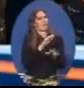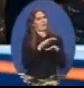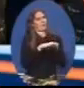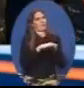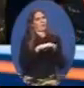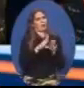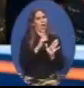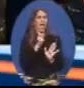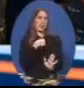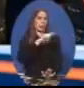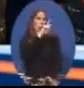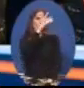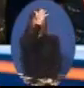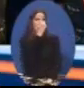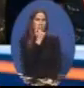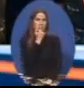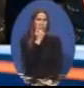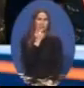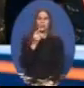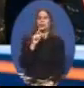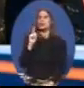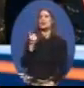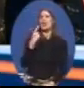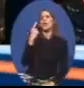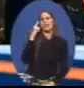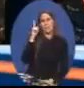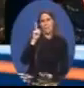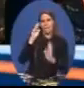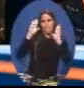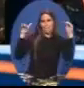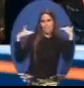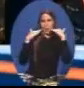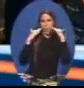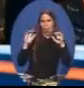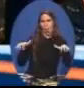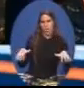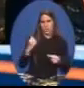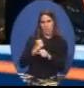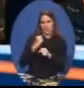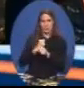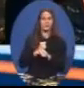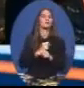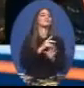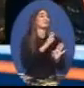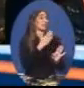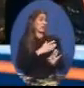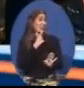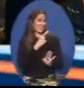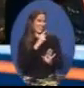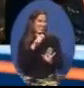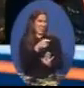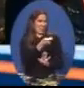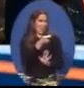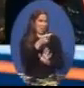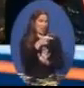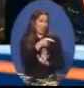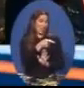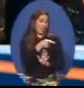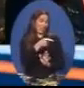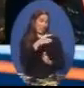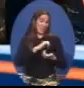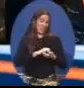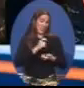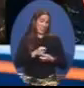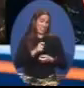את זה בהיסטוריה, זה היה פרעו, וכולם יודעים נגד מי. אראל, אני רוצה להגיד לך שדווקא האמירה הזאת של חברי,